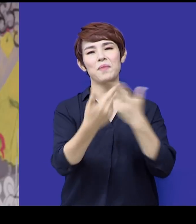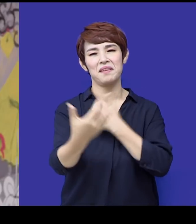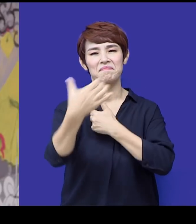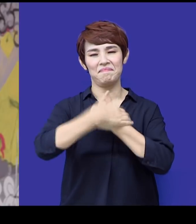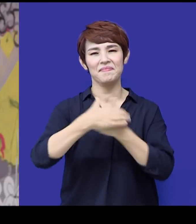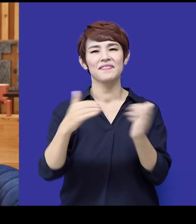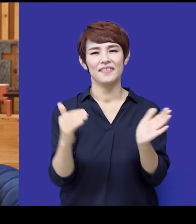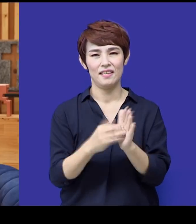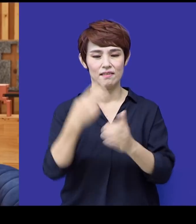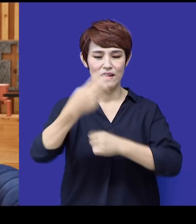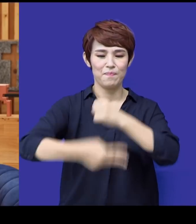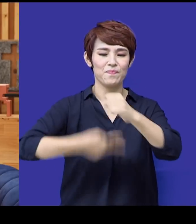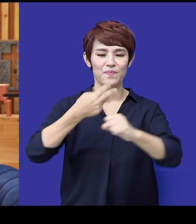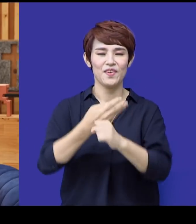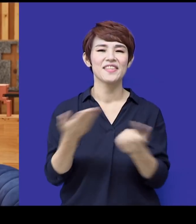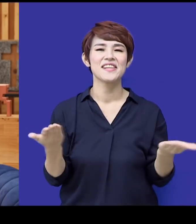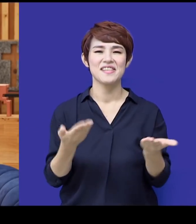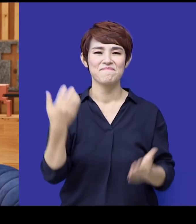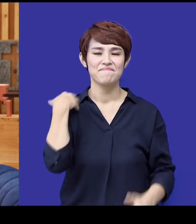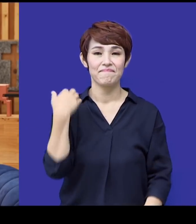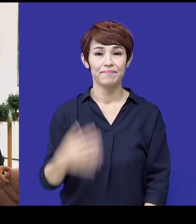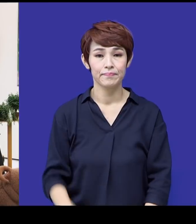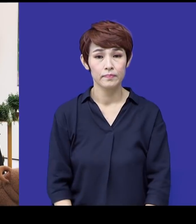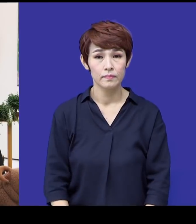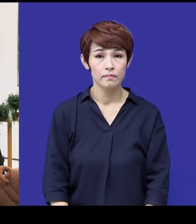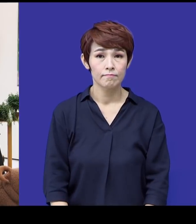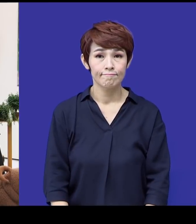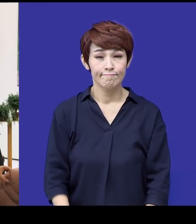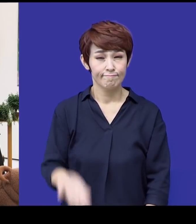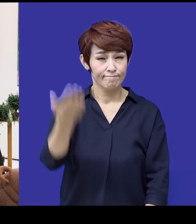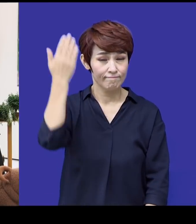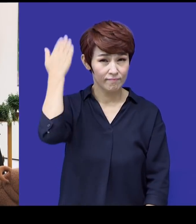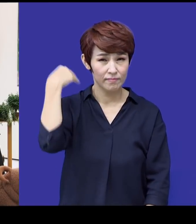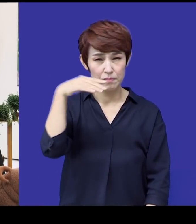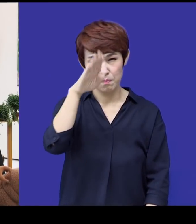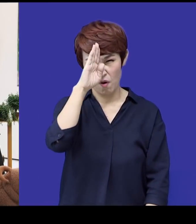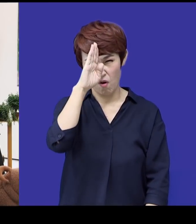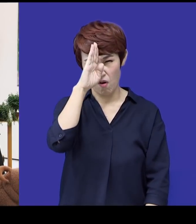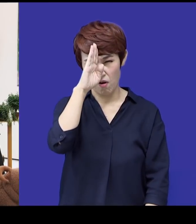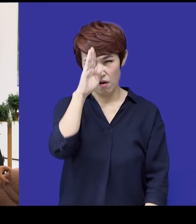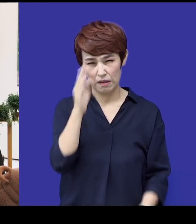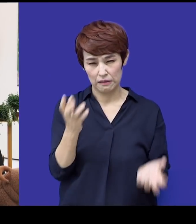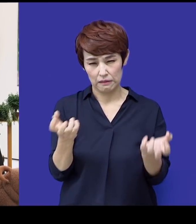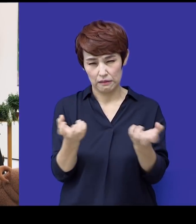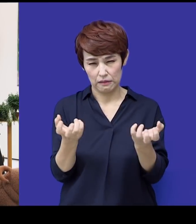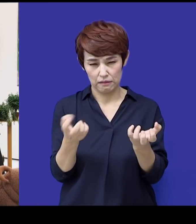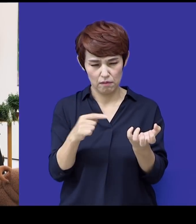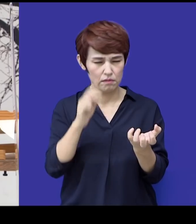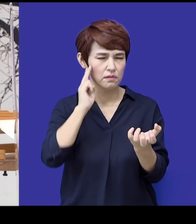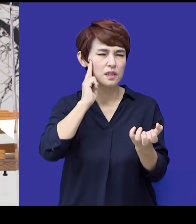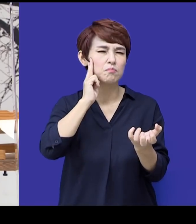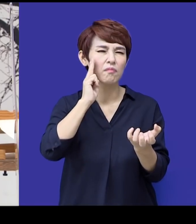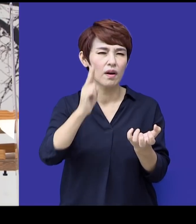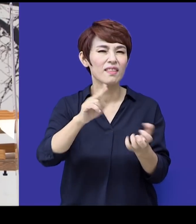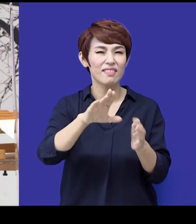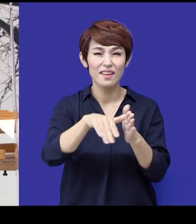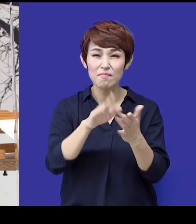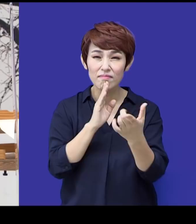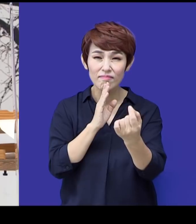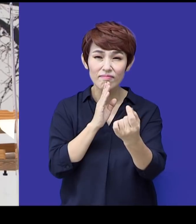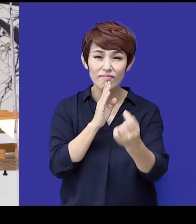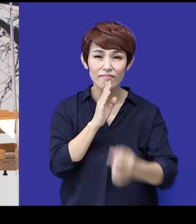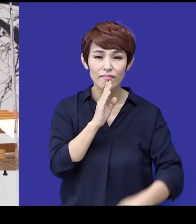됐죠. 아니 그때 당시만 해도 사실 이제 한센병이 심각할 때라 그렇죠. 어떻게